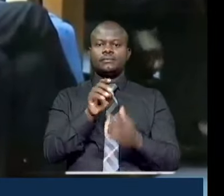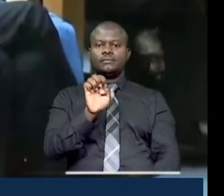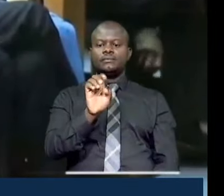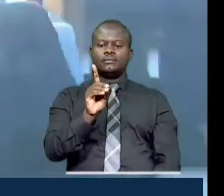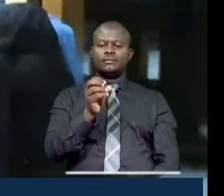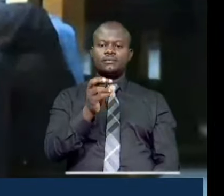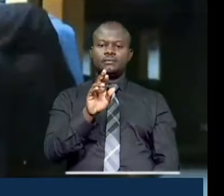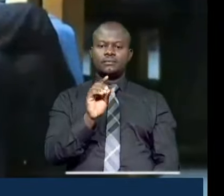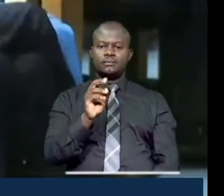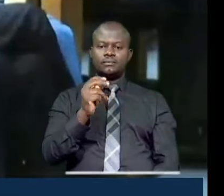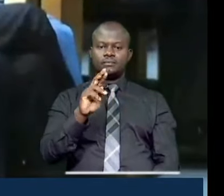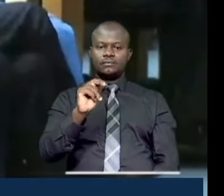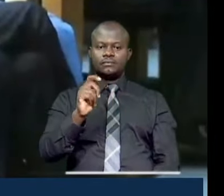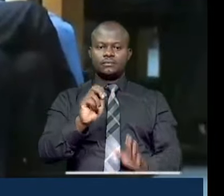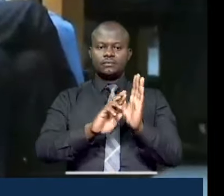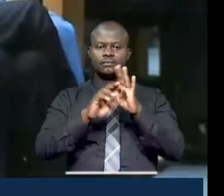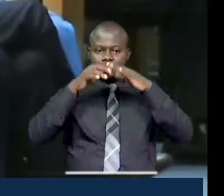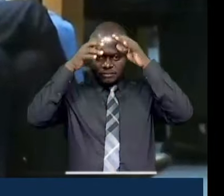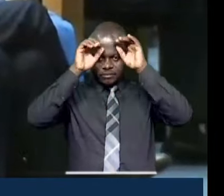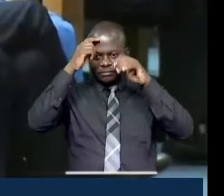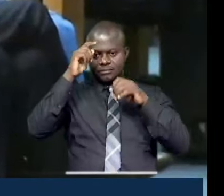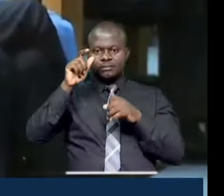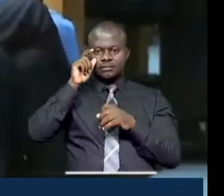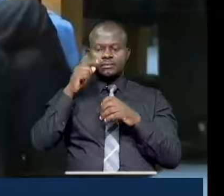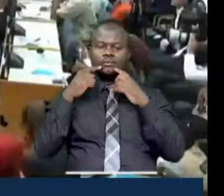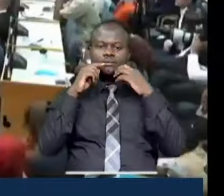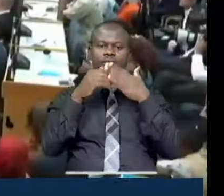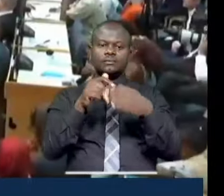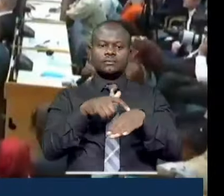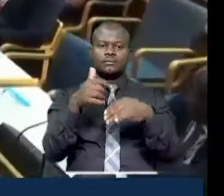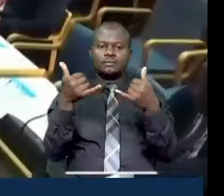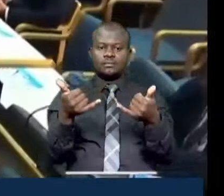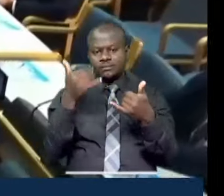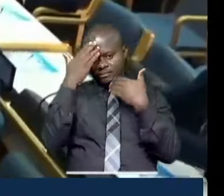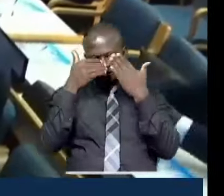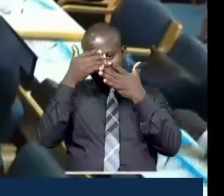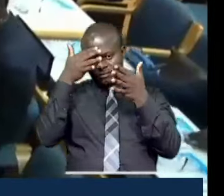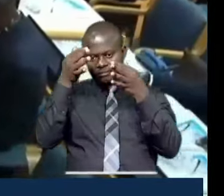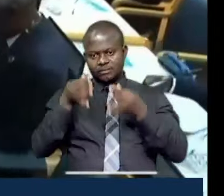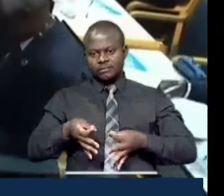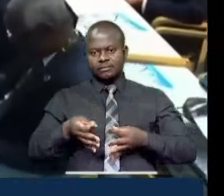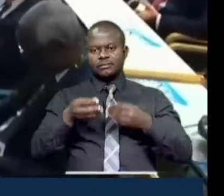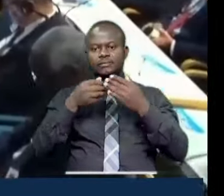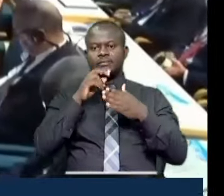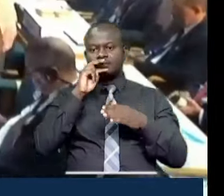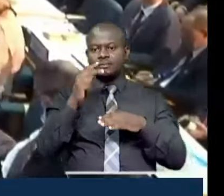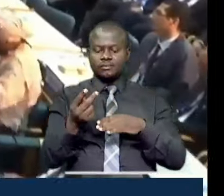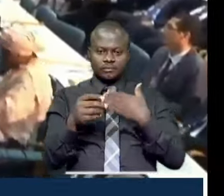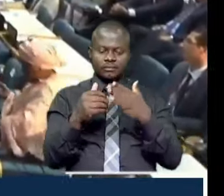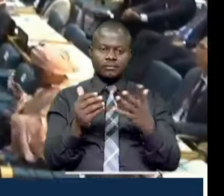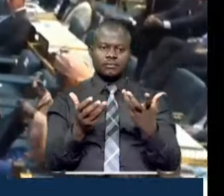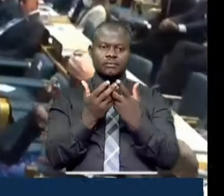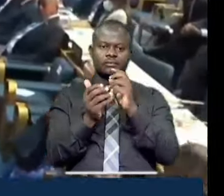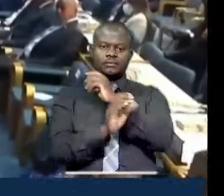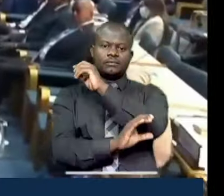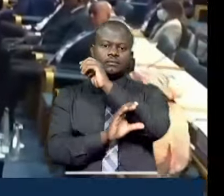Edouard Ngirente wari uhagarariye Perezida Paul Kagame yavuze ko igihe kigeze cyo gufata ingamba zitanga ibisubizo zihuriweho